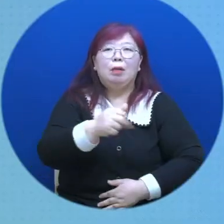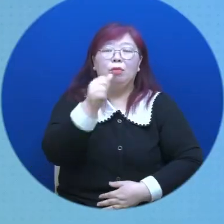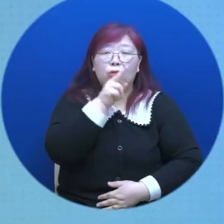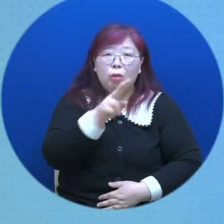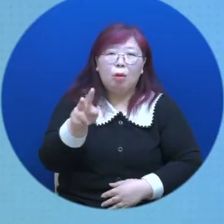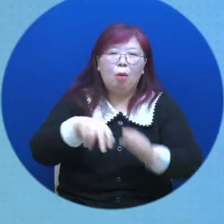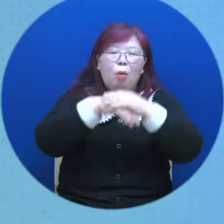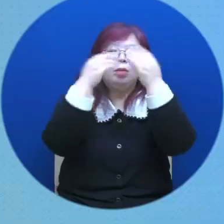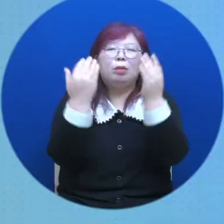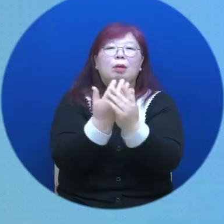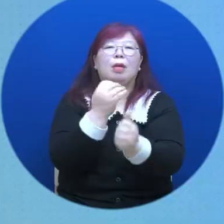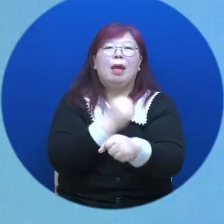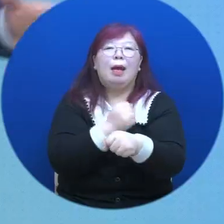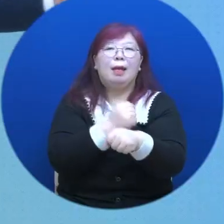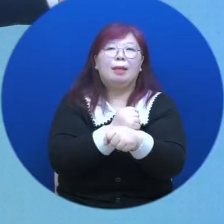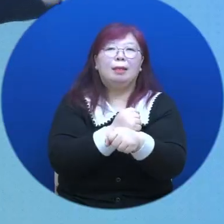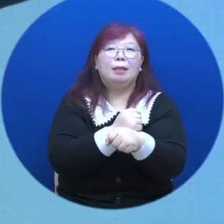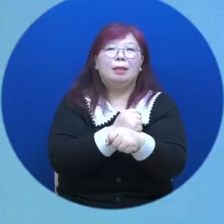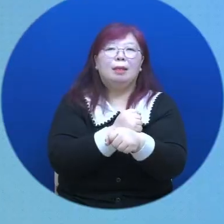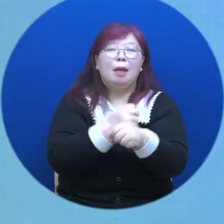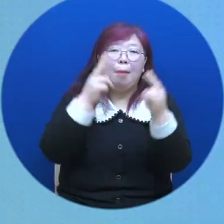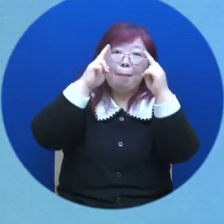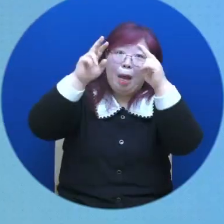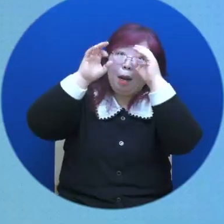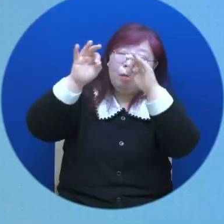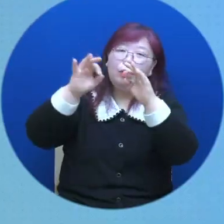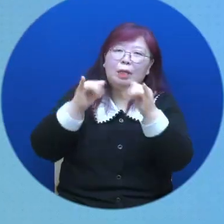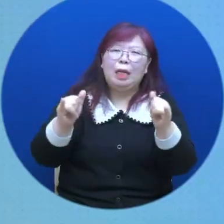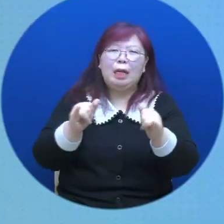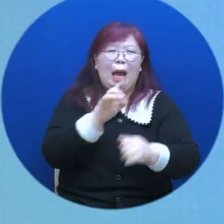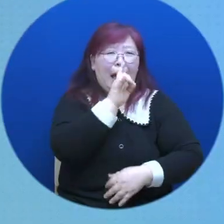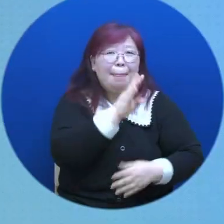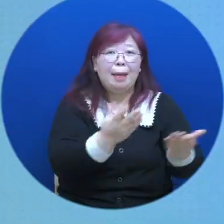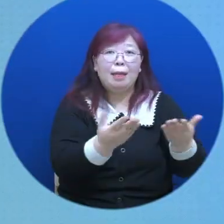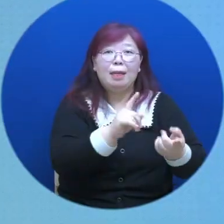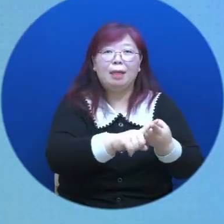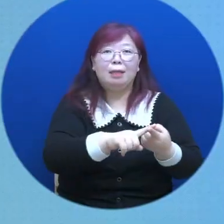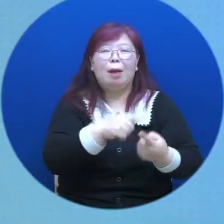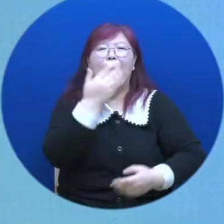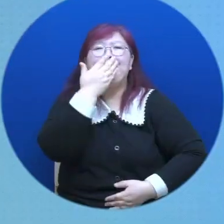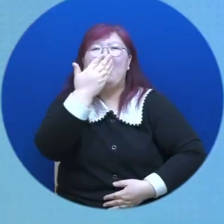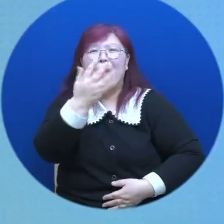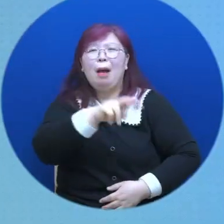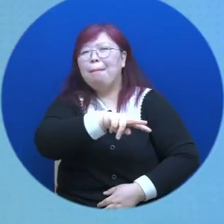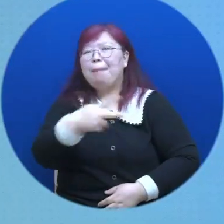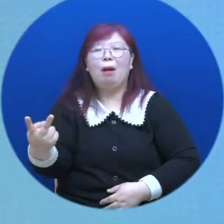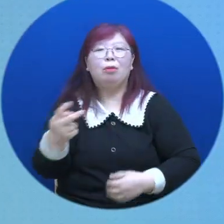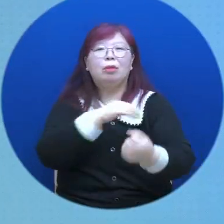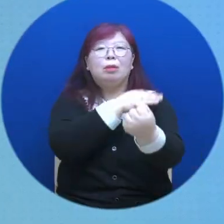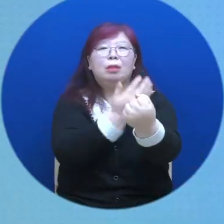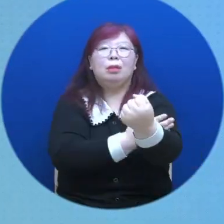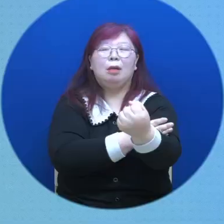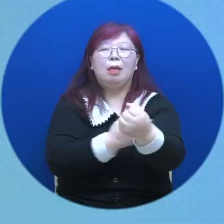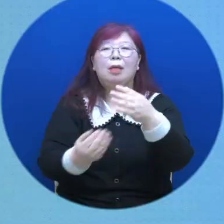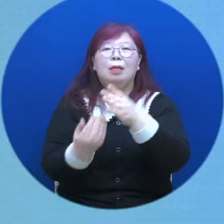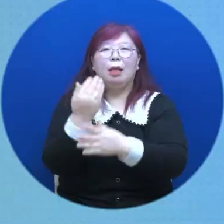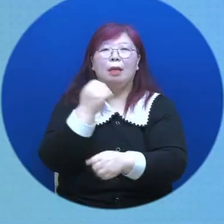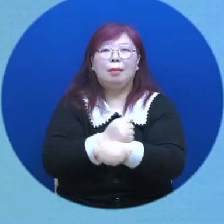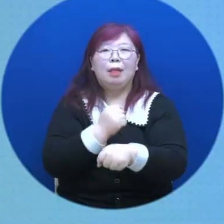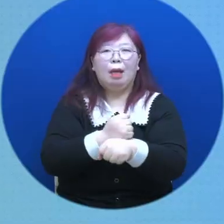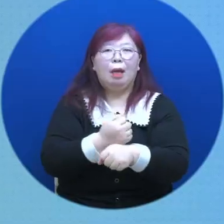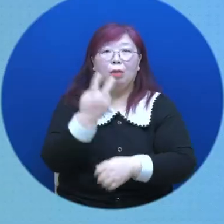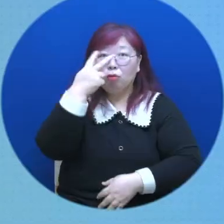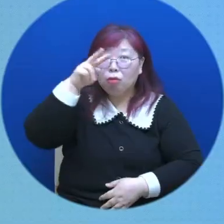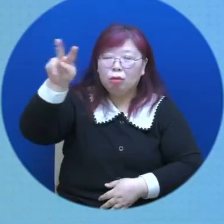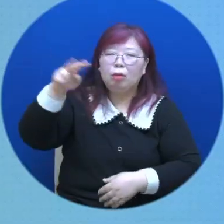눈으로 바라보는 이에게 안 되는 것을 되게 하는 능력의 은혜를 허락해 줍니다. 눈을 들어 여호와